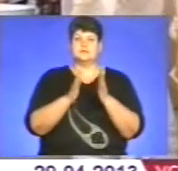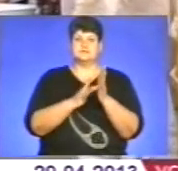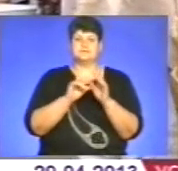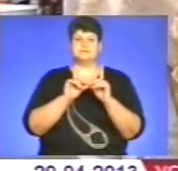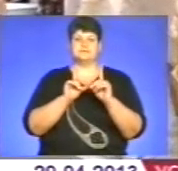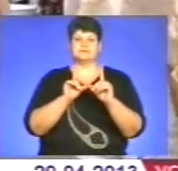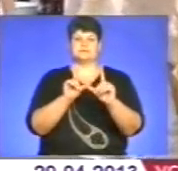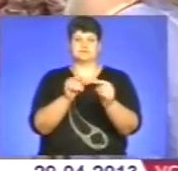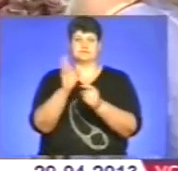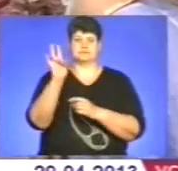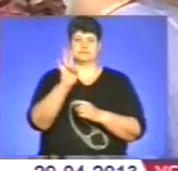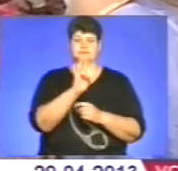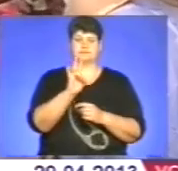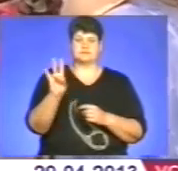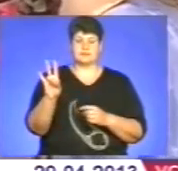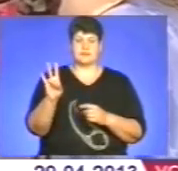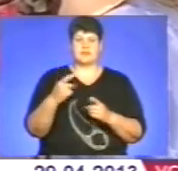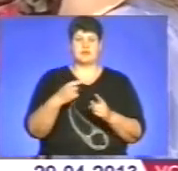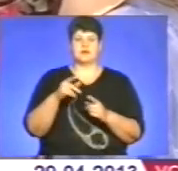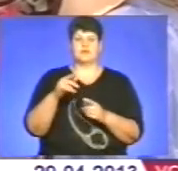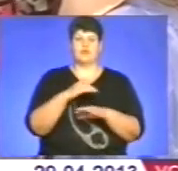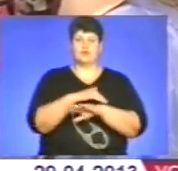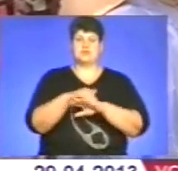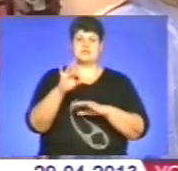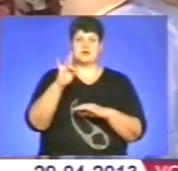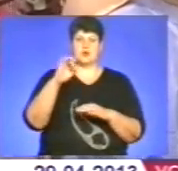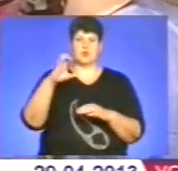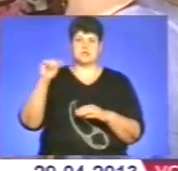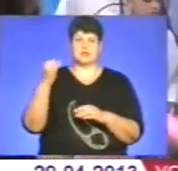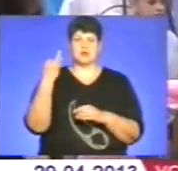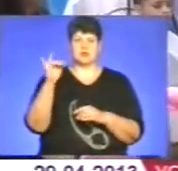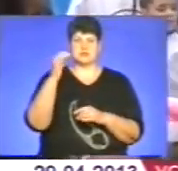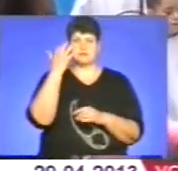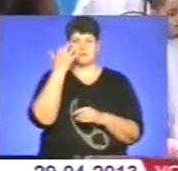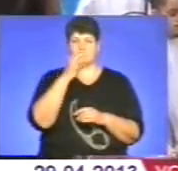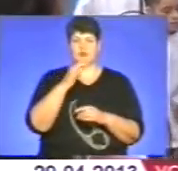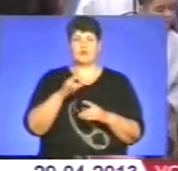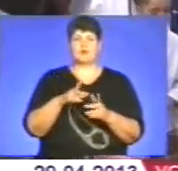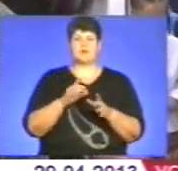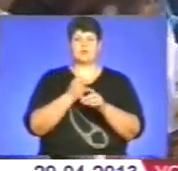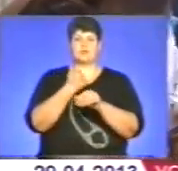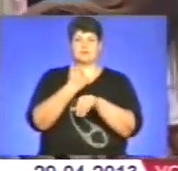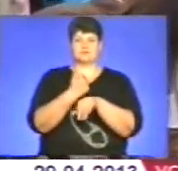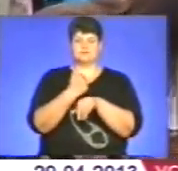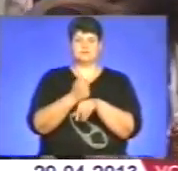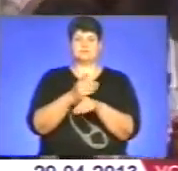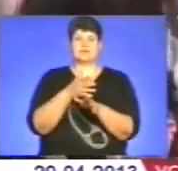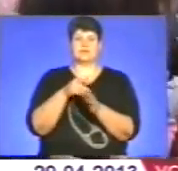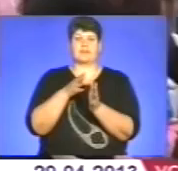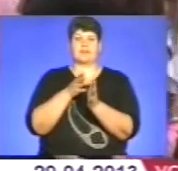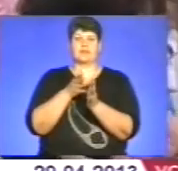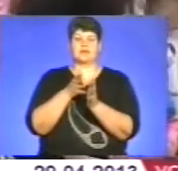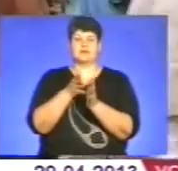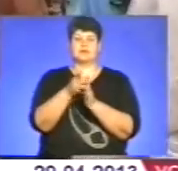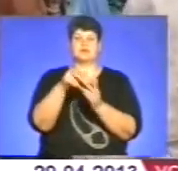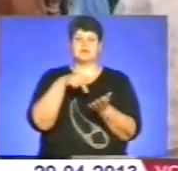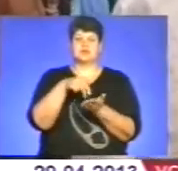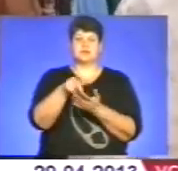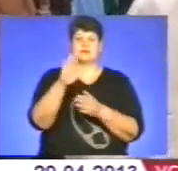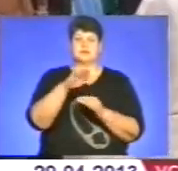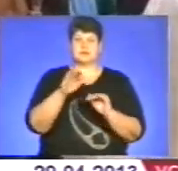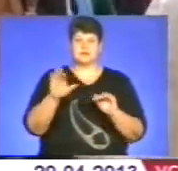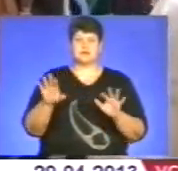розпочалася із перехресть вулиць Руської та Йосипа Сліпого. Очолювали процесію діти, які кидали на дорогу пелюстки квітів. За